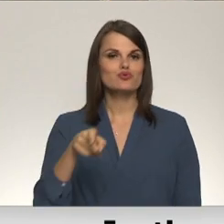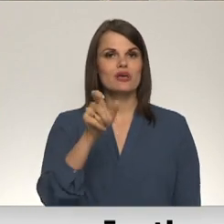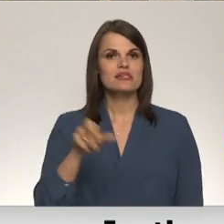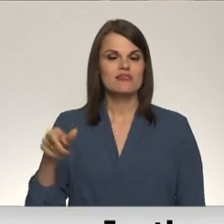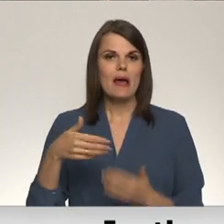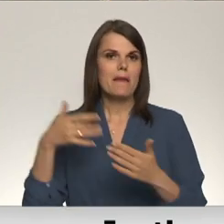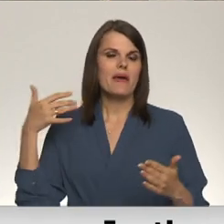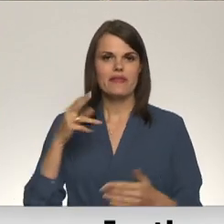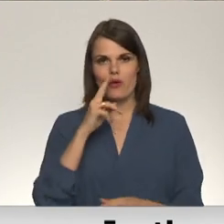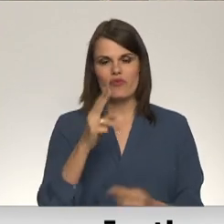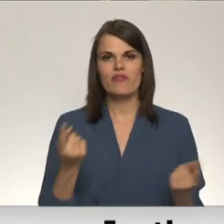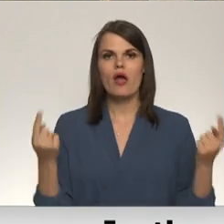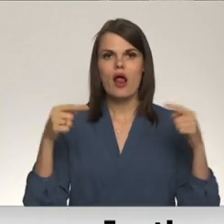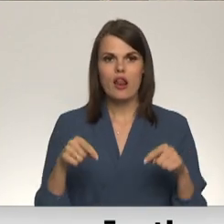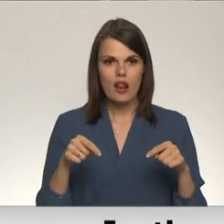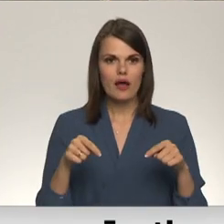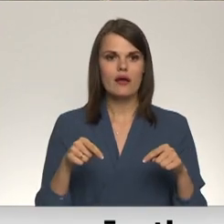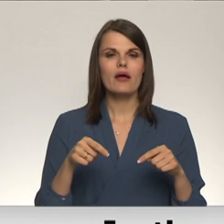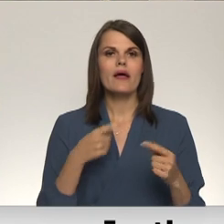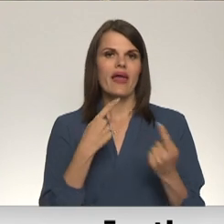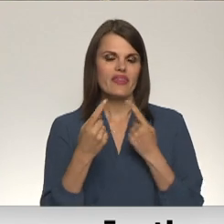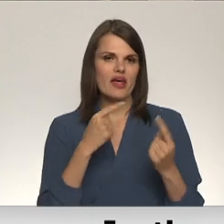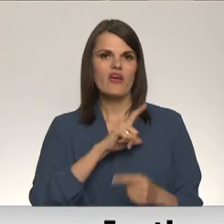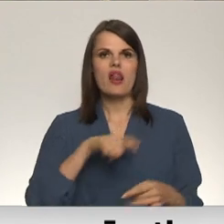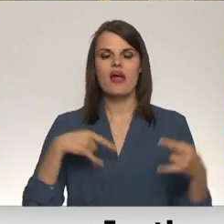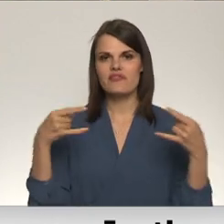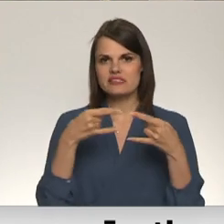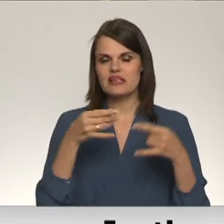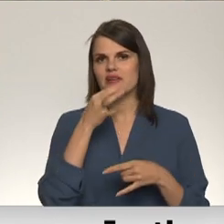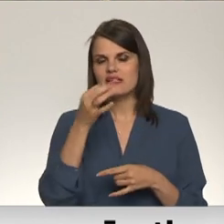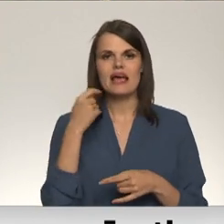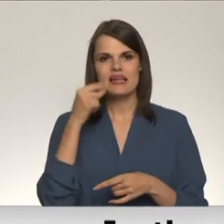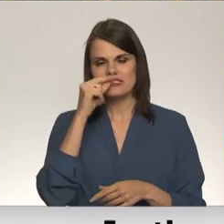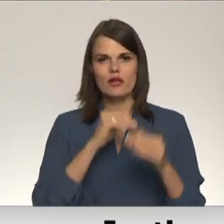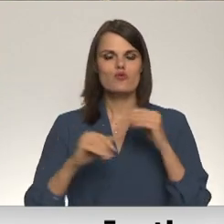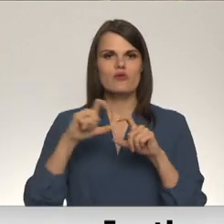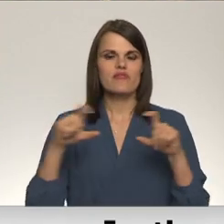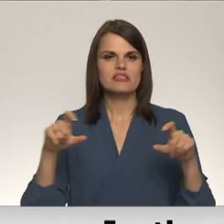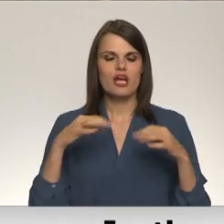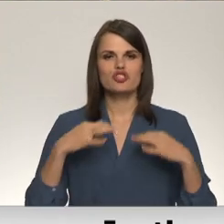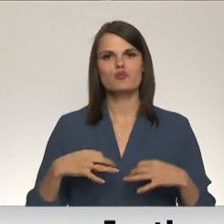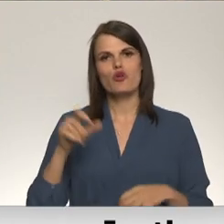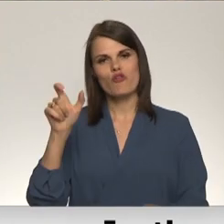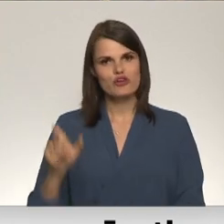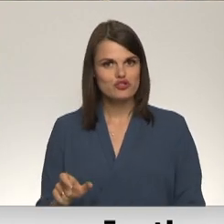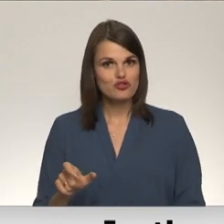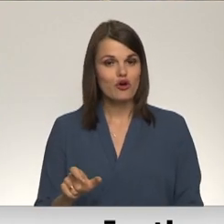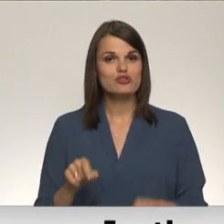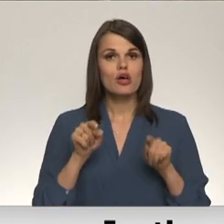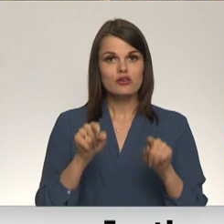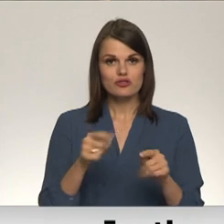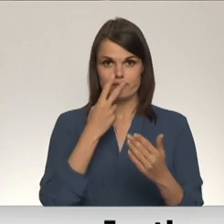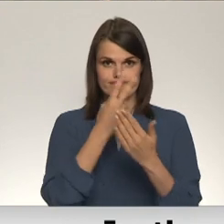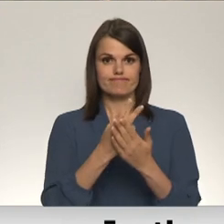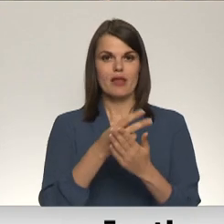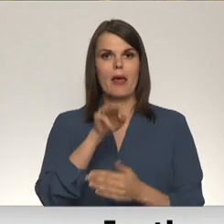pēdējo nedēļu laikā. Intervijā Latvijas televīzijai uzsver Rīgas Stradiņu universitātes profesors Ģirds Briģis. Un šis rādītājs